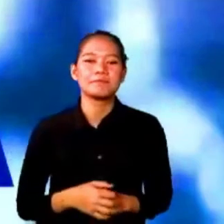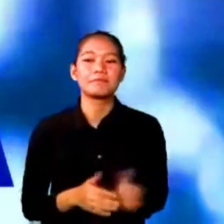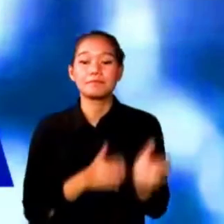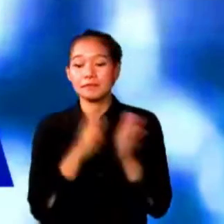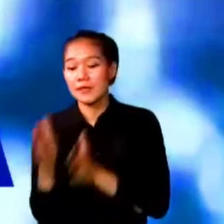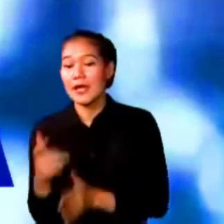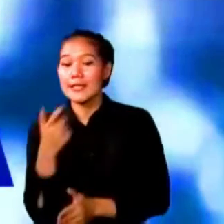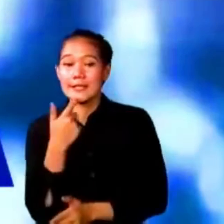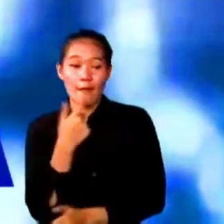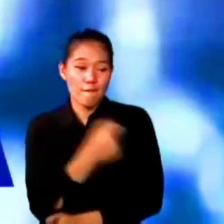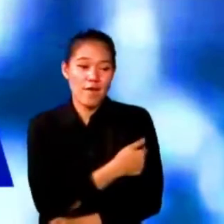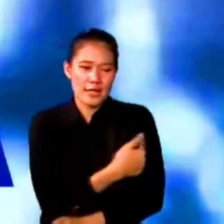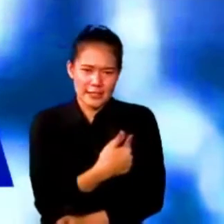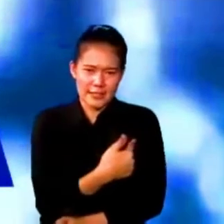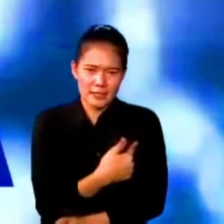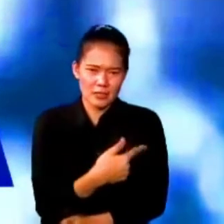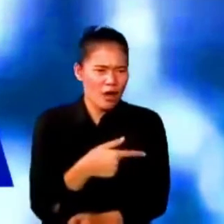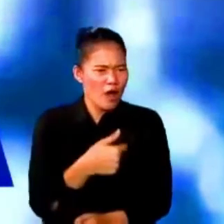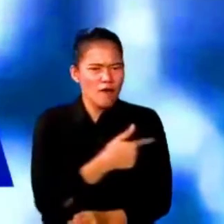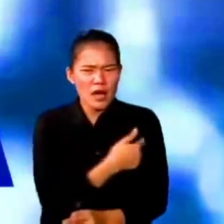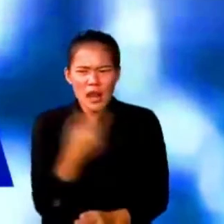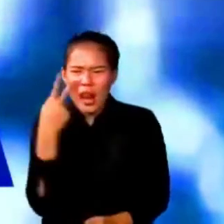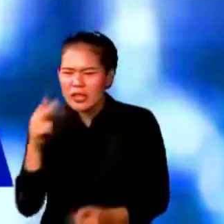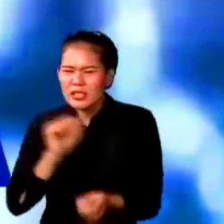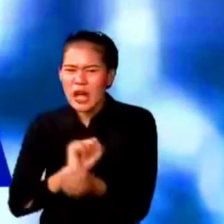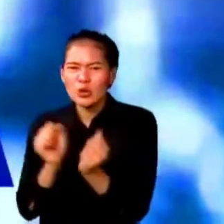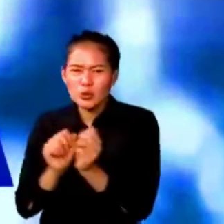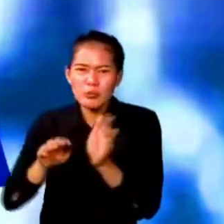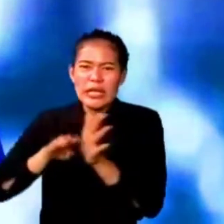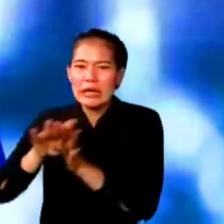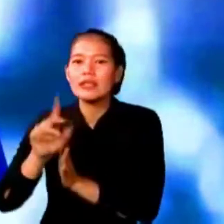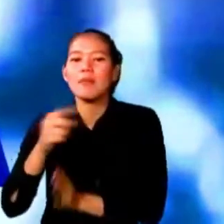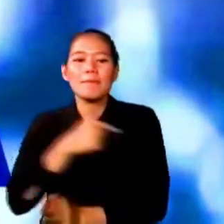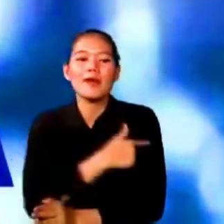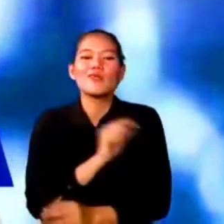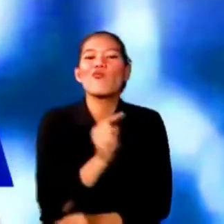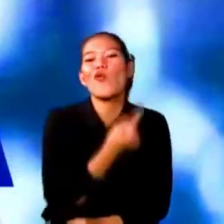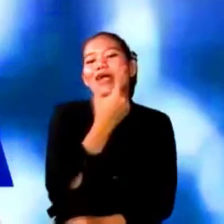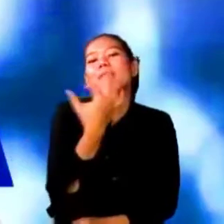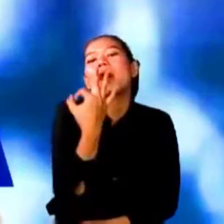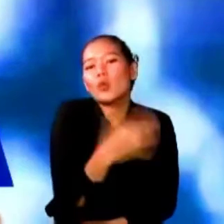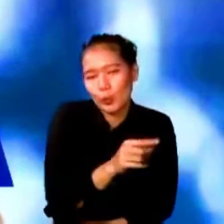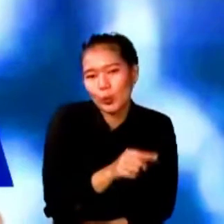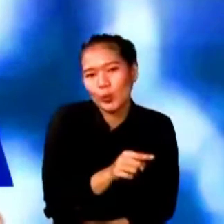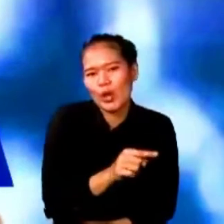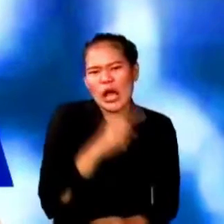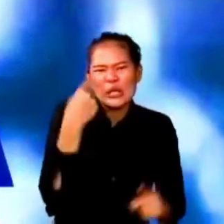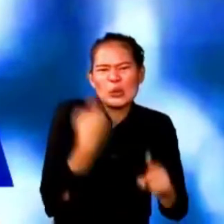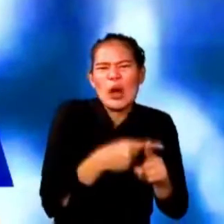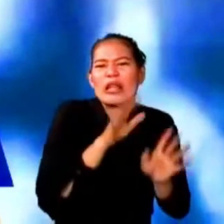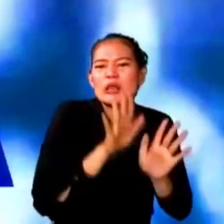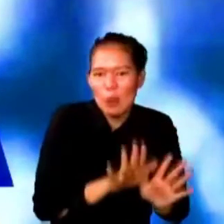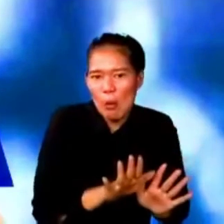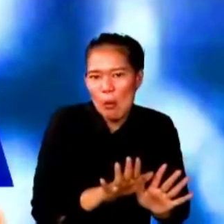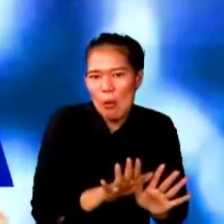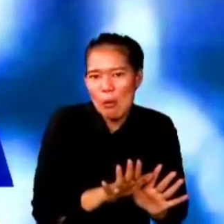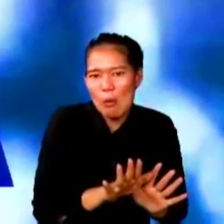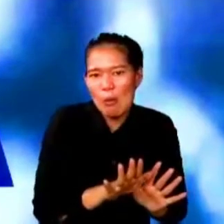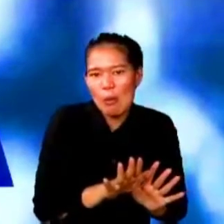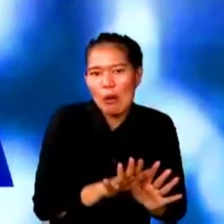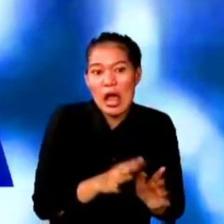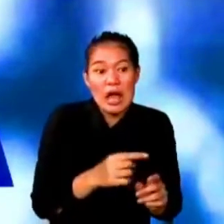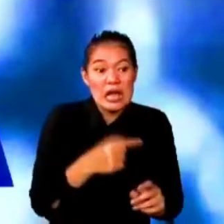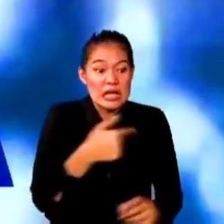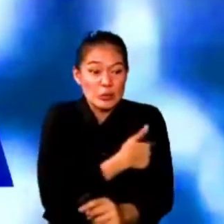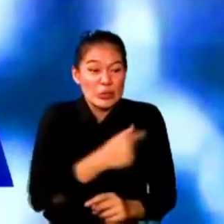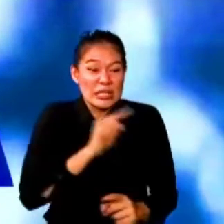menyerang vaksin Kenapa kok sekarang meningkat karena vaksinnya baru mulai nasib baru mulai dari satu kali suntikan itu belum ada